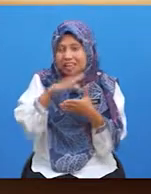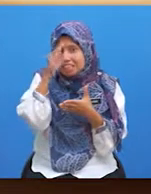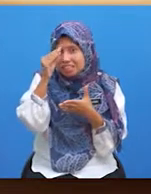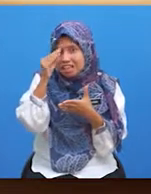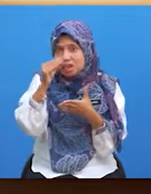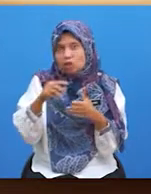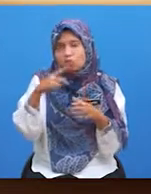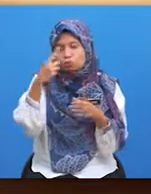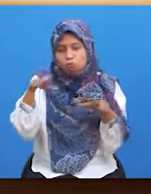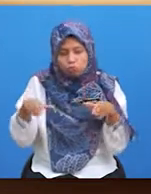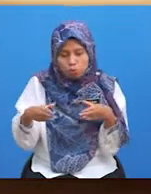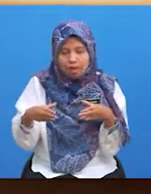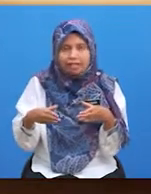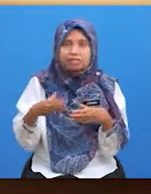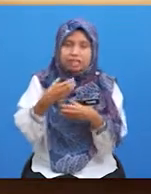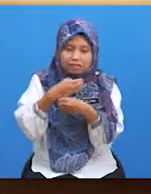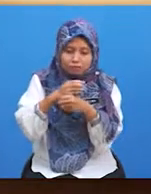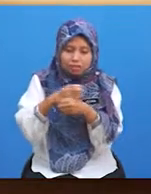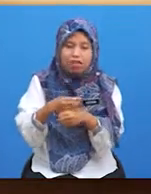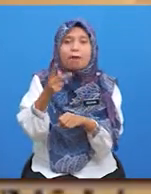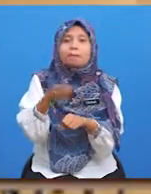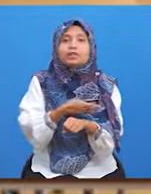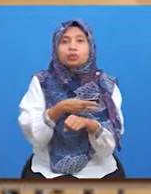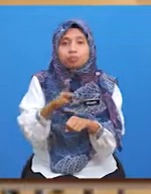kepada penciptaan pantun.